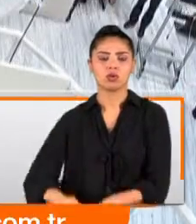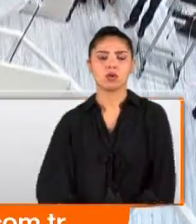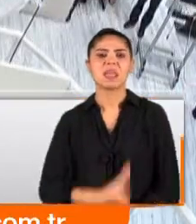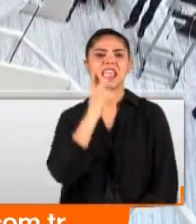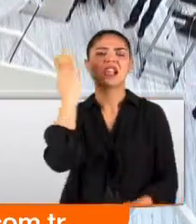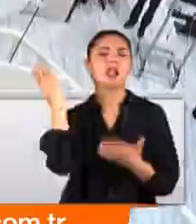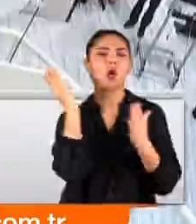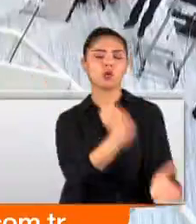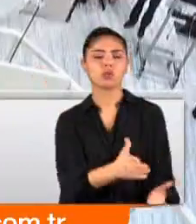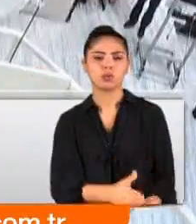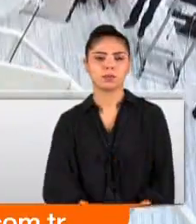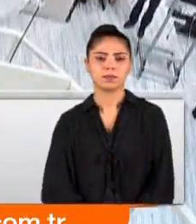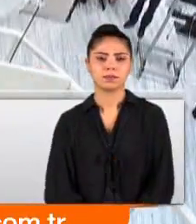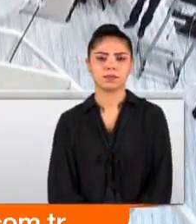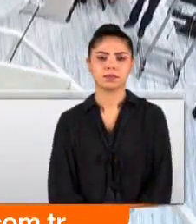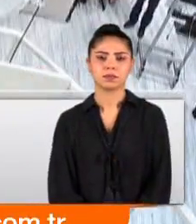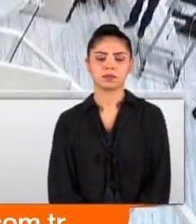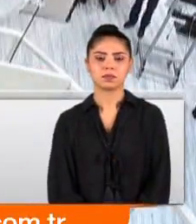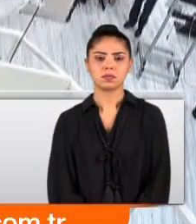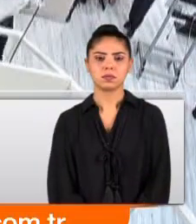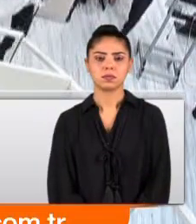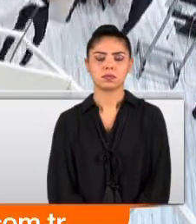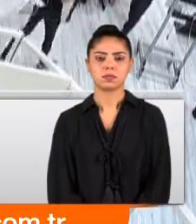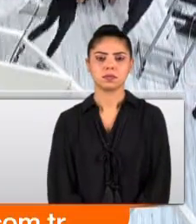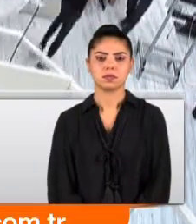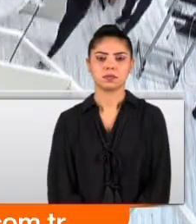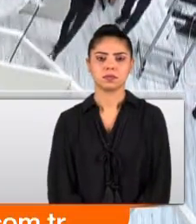Yazıklar olsun lan! Yazıklar olsun sana!